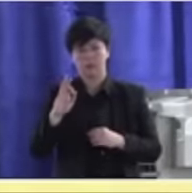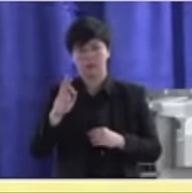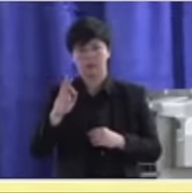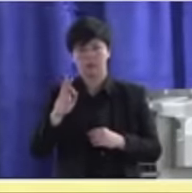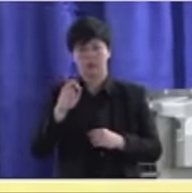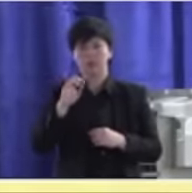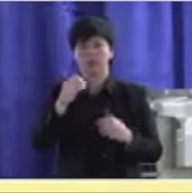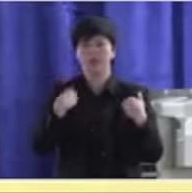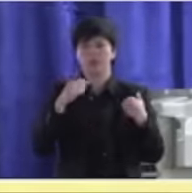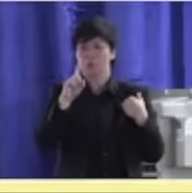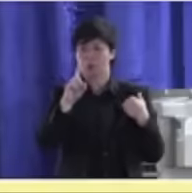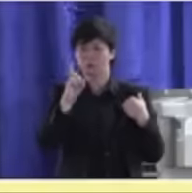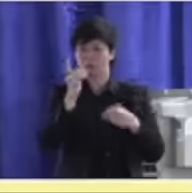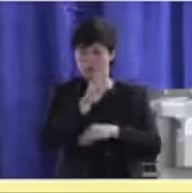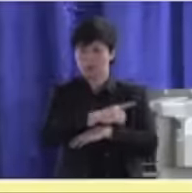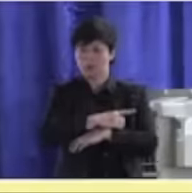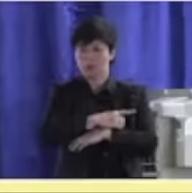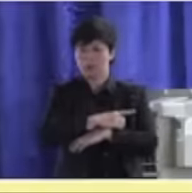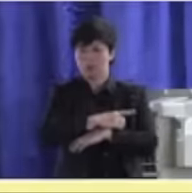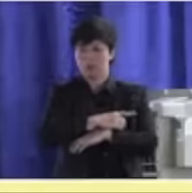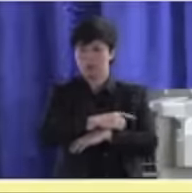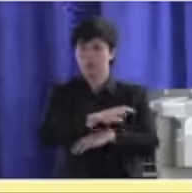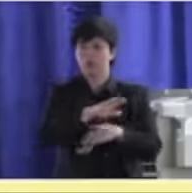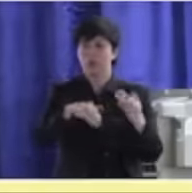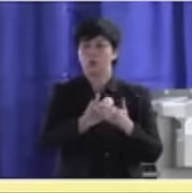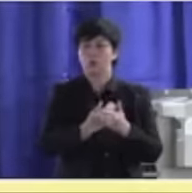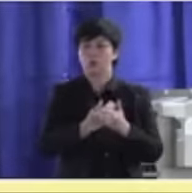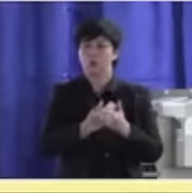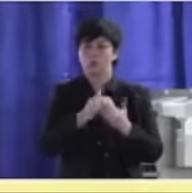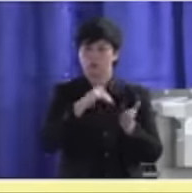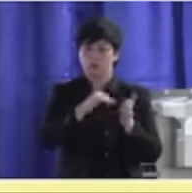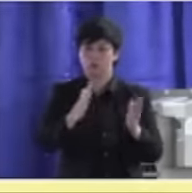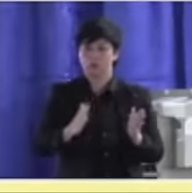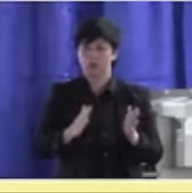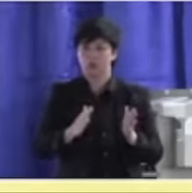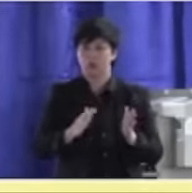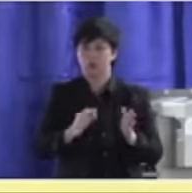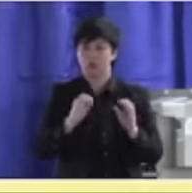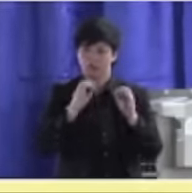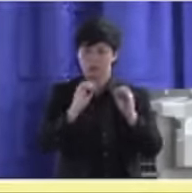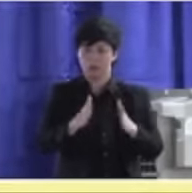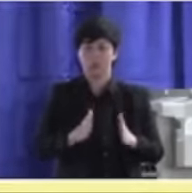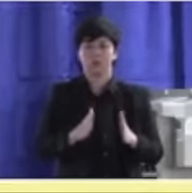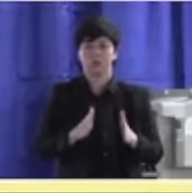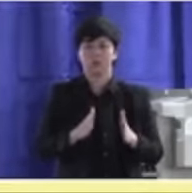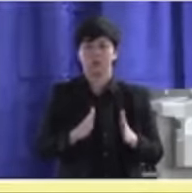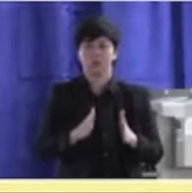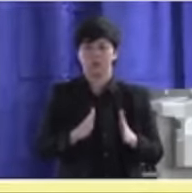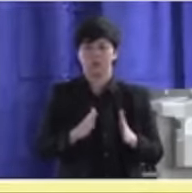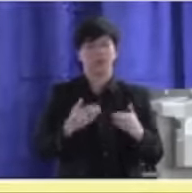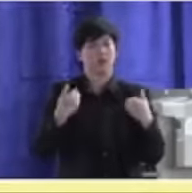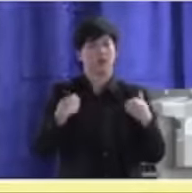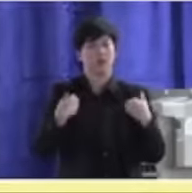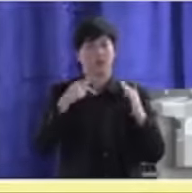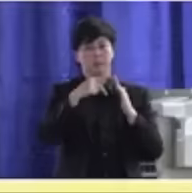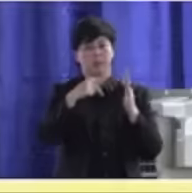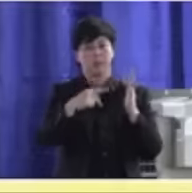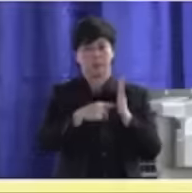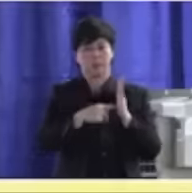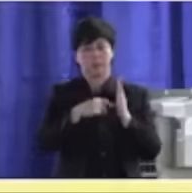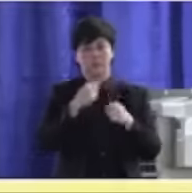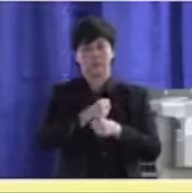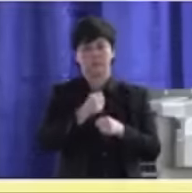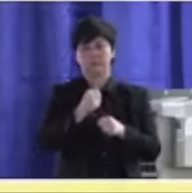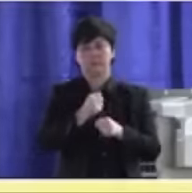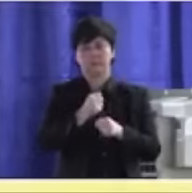lang ang gagawin ng lahat ng bata at lahat ng teachers. That is why they are making a policy now that